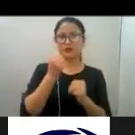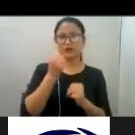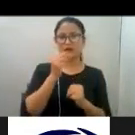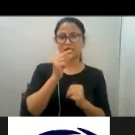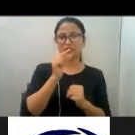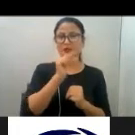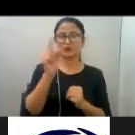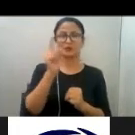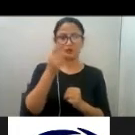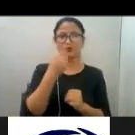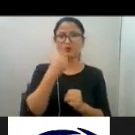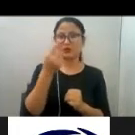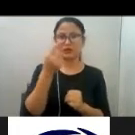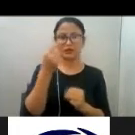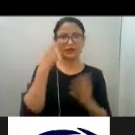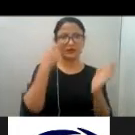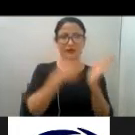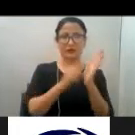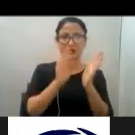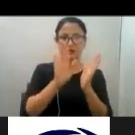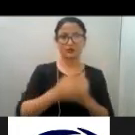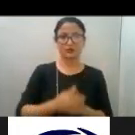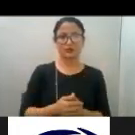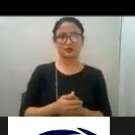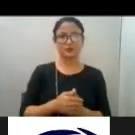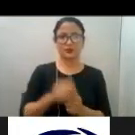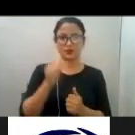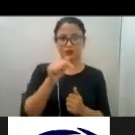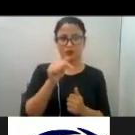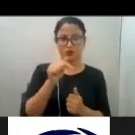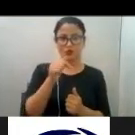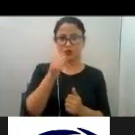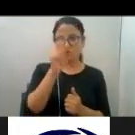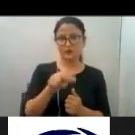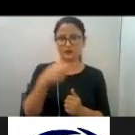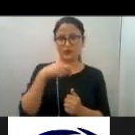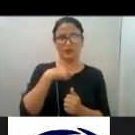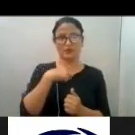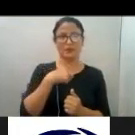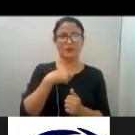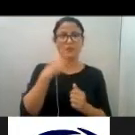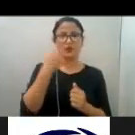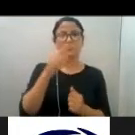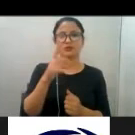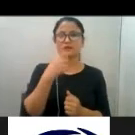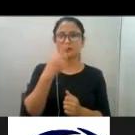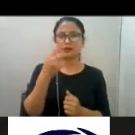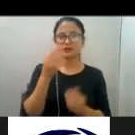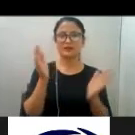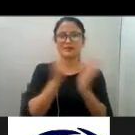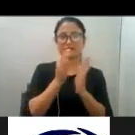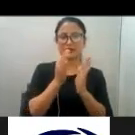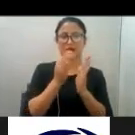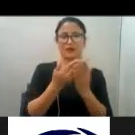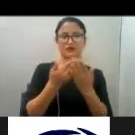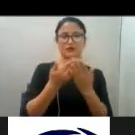भनेर देखाएको छ। र त्यो अवस्था चाहिँ हामीकोमा कस्तो छ त भनेर एउटा सानो स्टडी